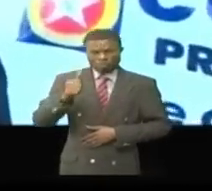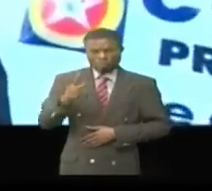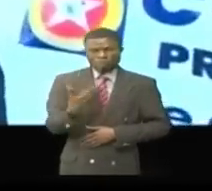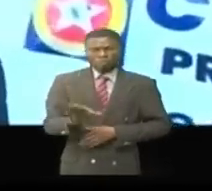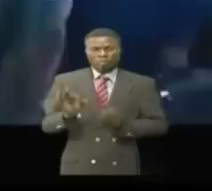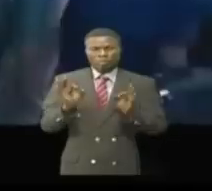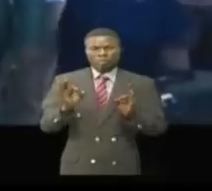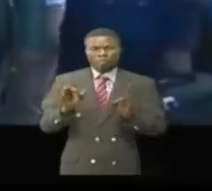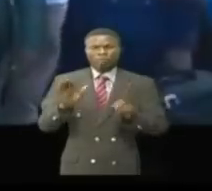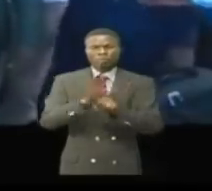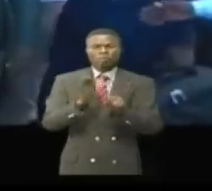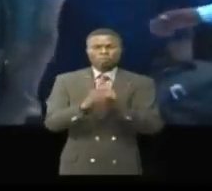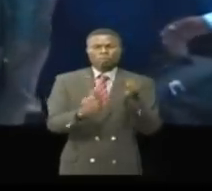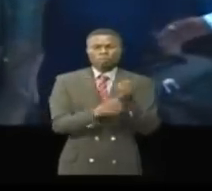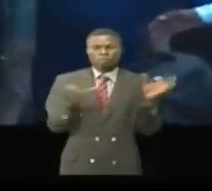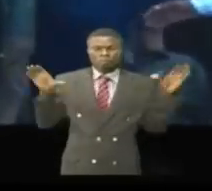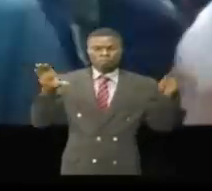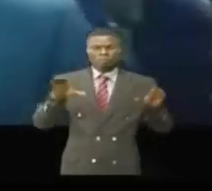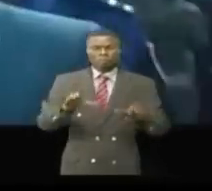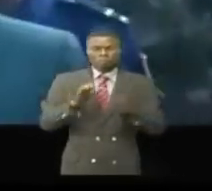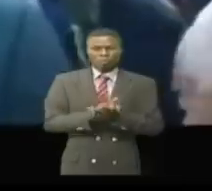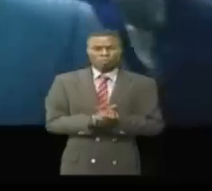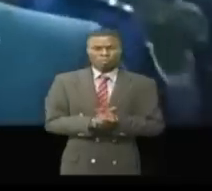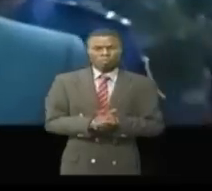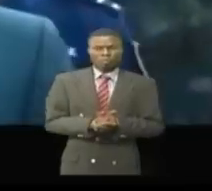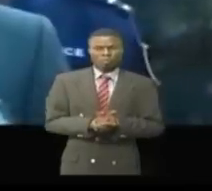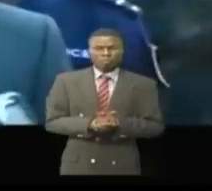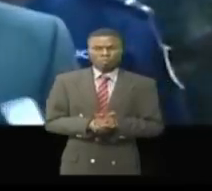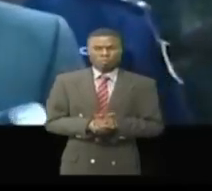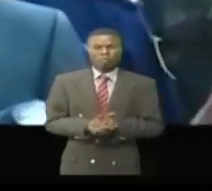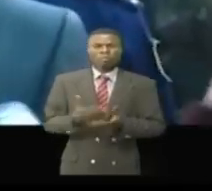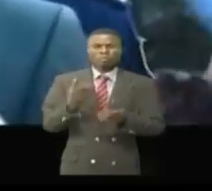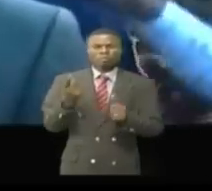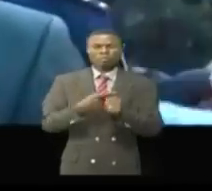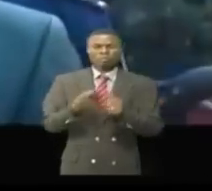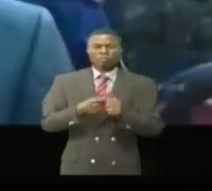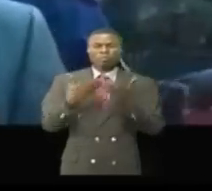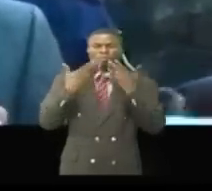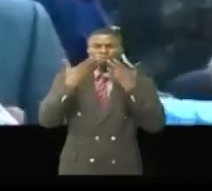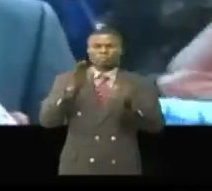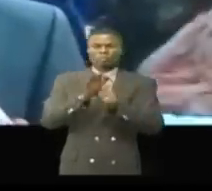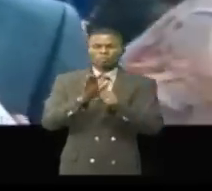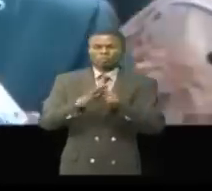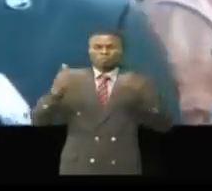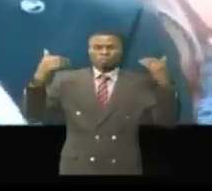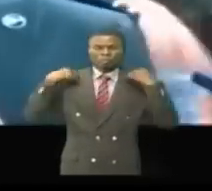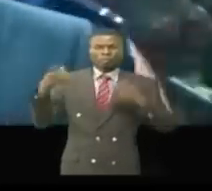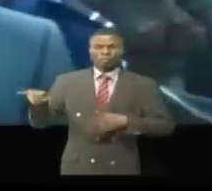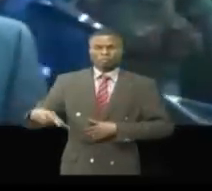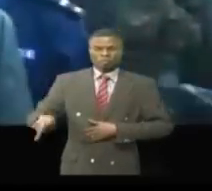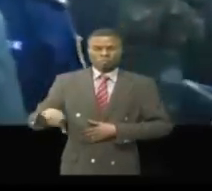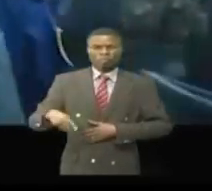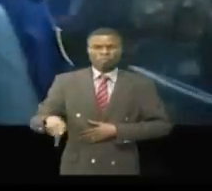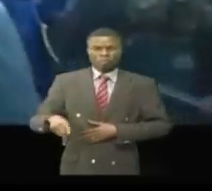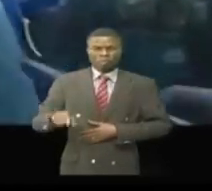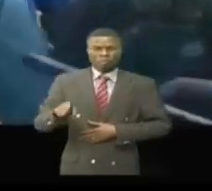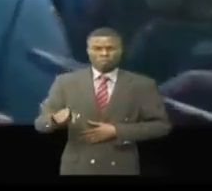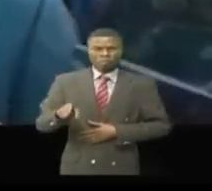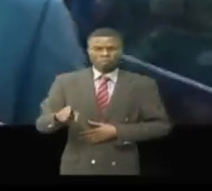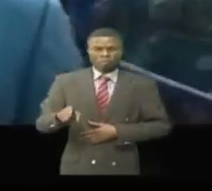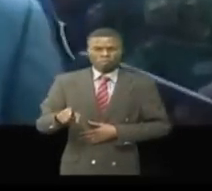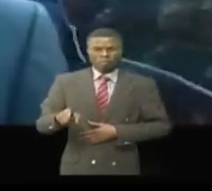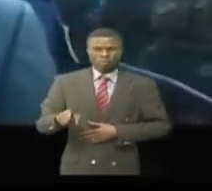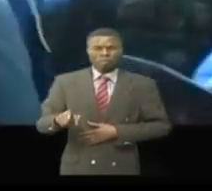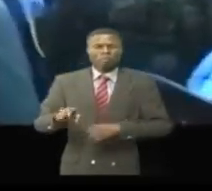des grandes foules, ce qui ne le laisse pas indifférent. Je voudrais remercier sincèrement l'autorité provinciale et toute la population ici